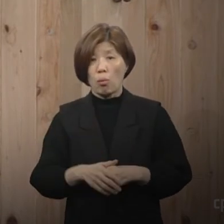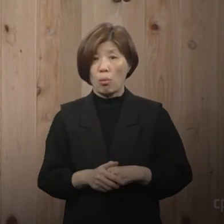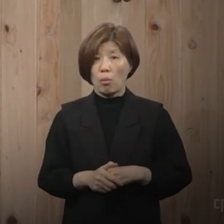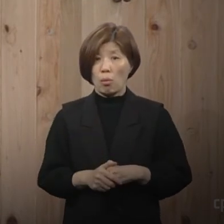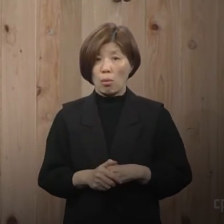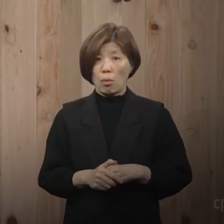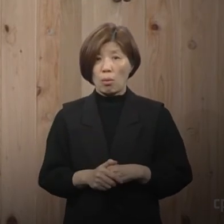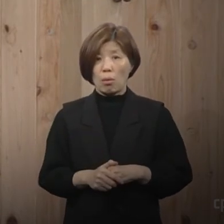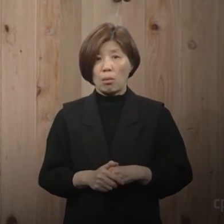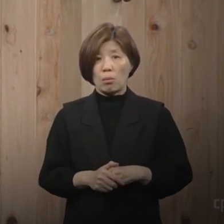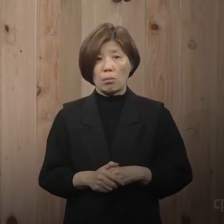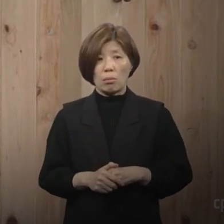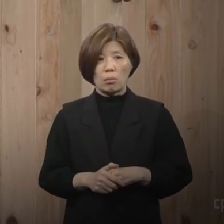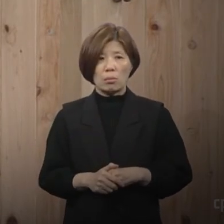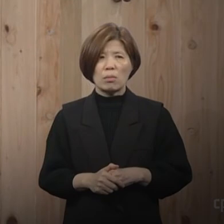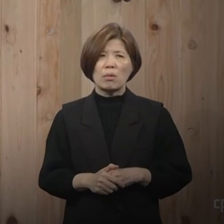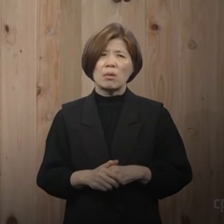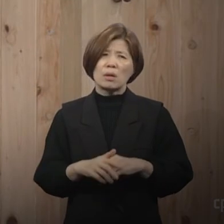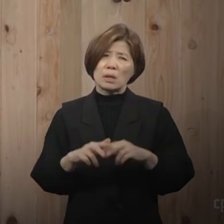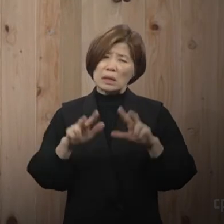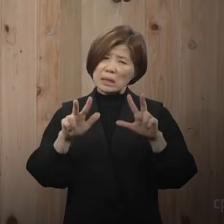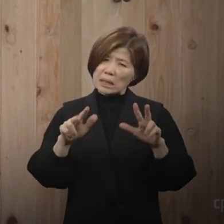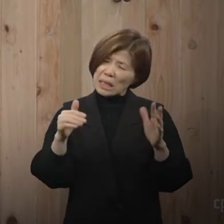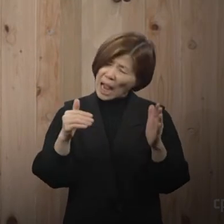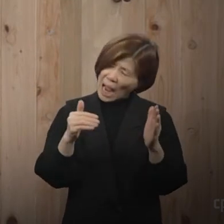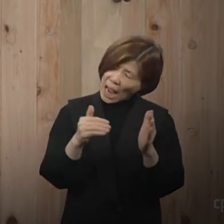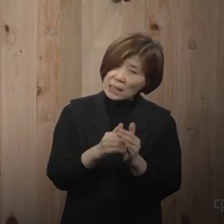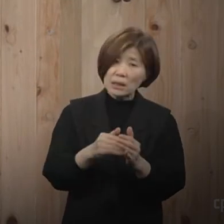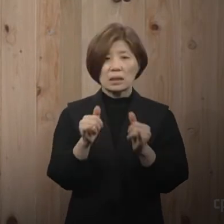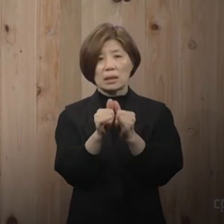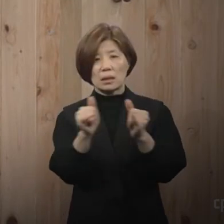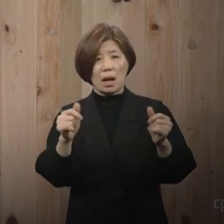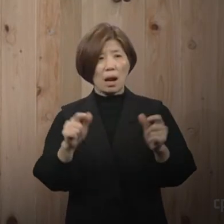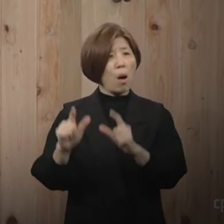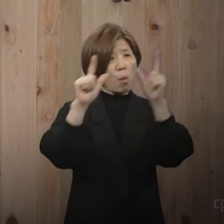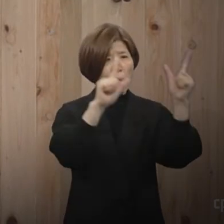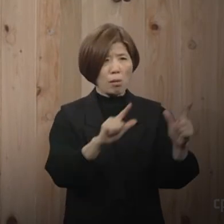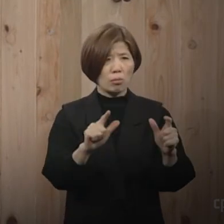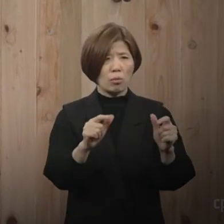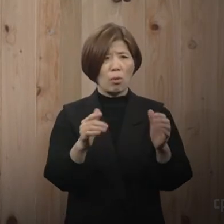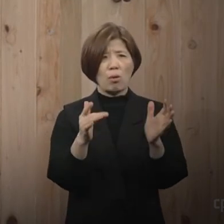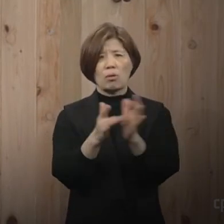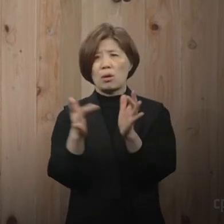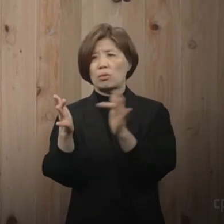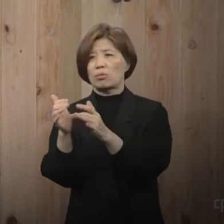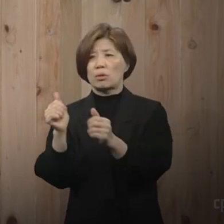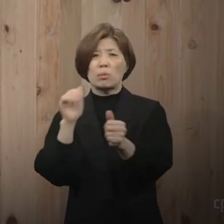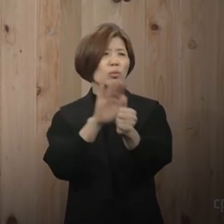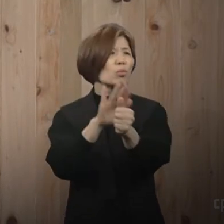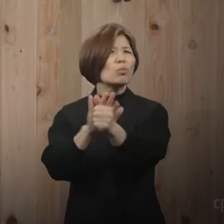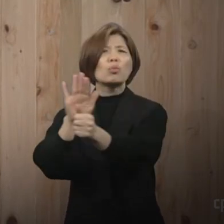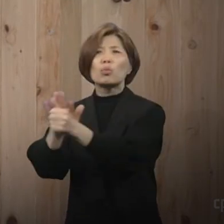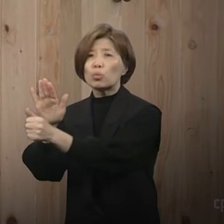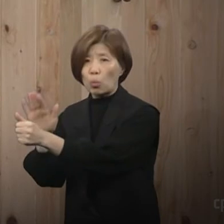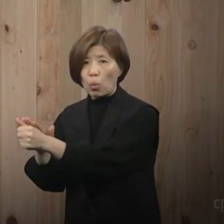지극히 현실적인 관점에서 보더라도 예수님께서 지금까지도 참 여러 먹여 살리고 계십니다.